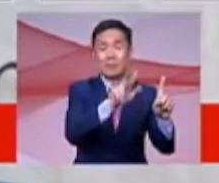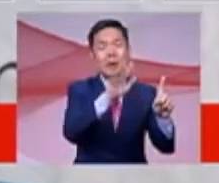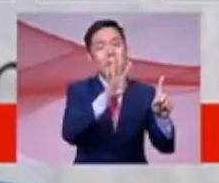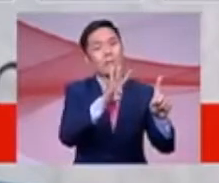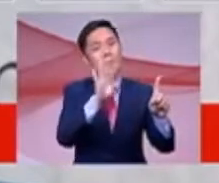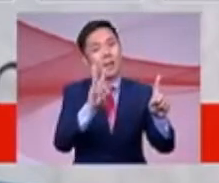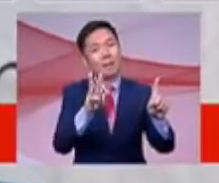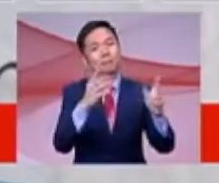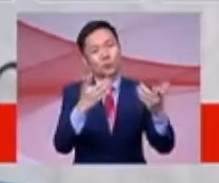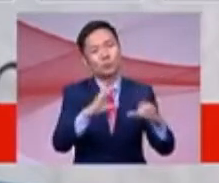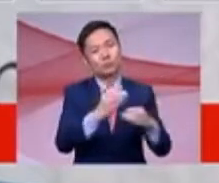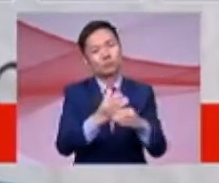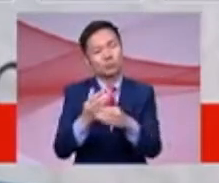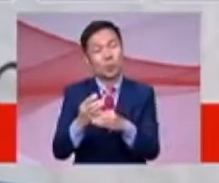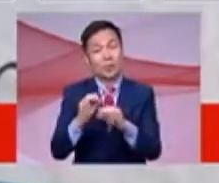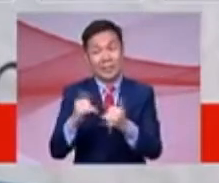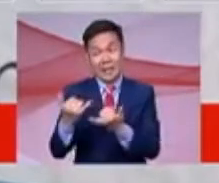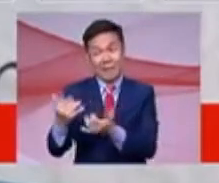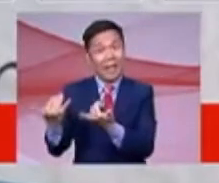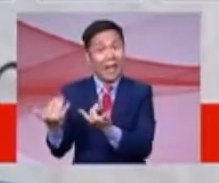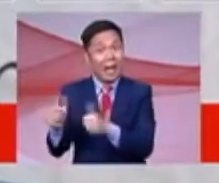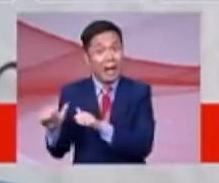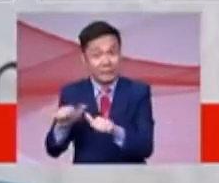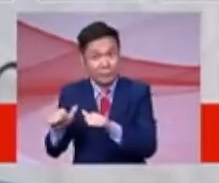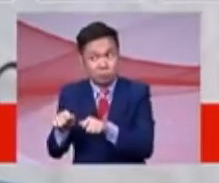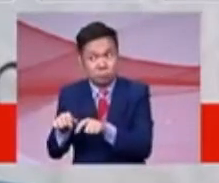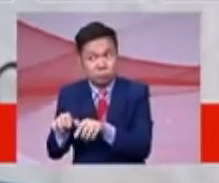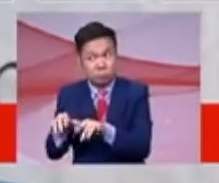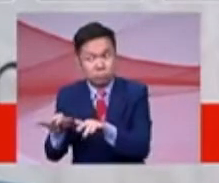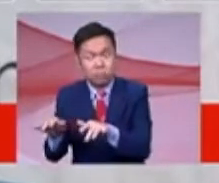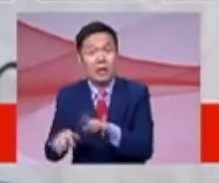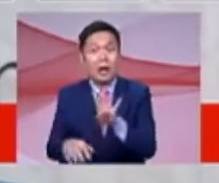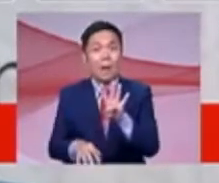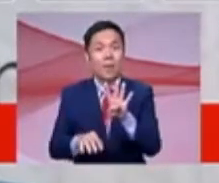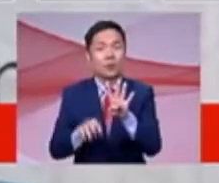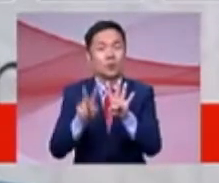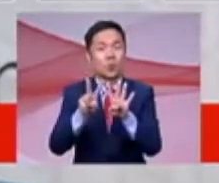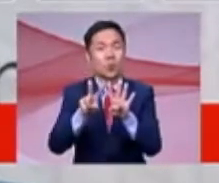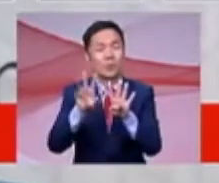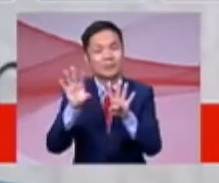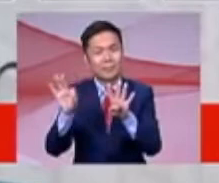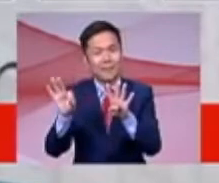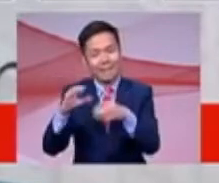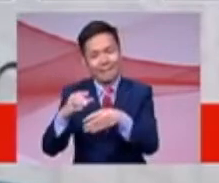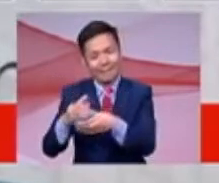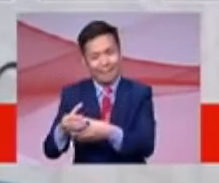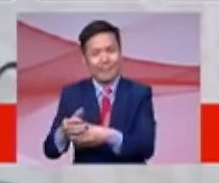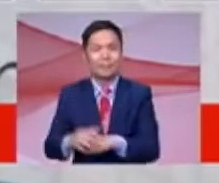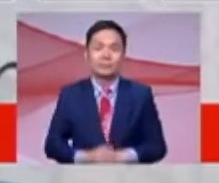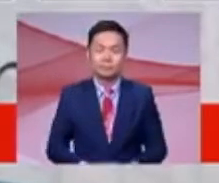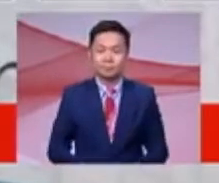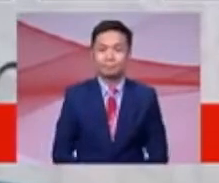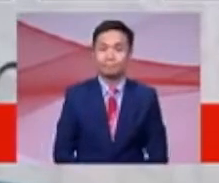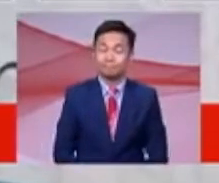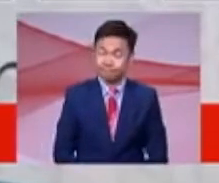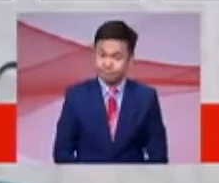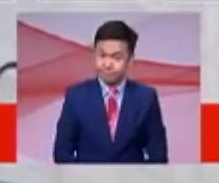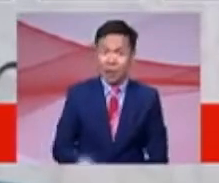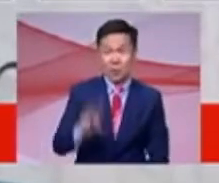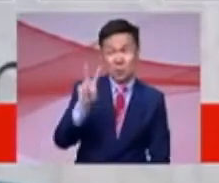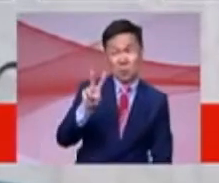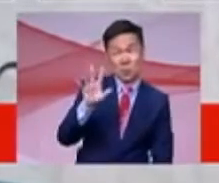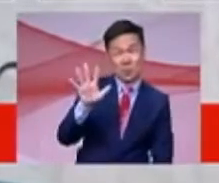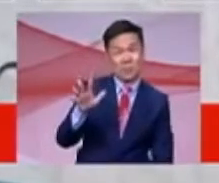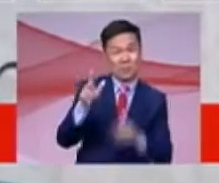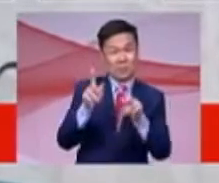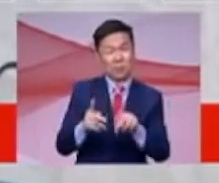1,346 kluster dan jumlah kluster aktif ialah 429 kluster. Terdapat 25